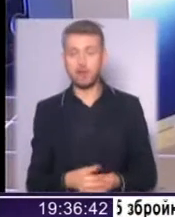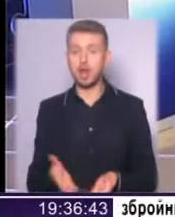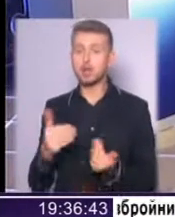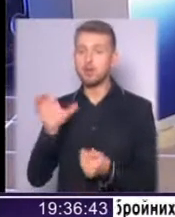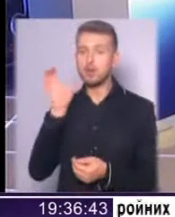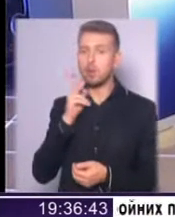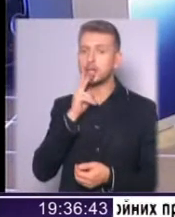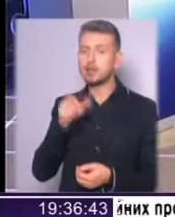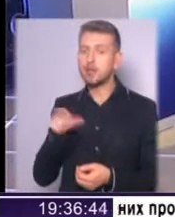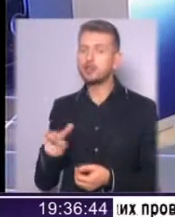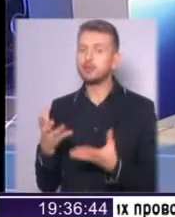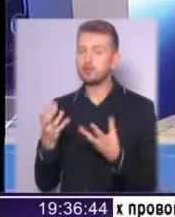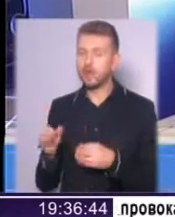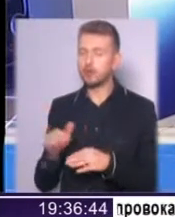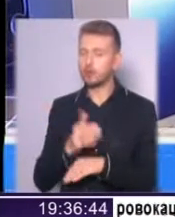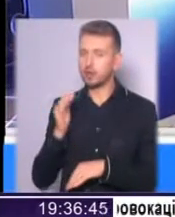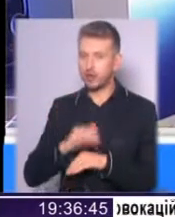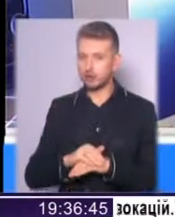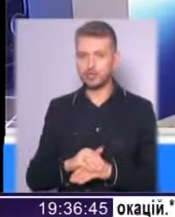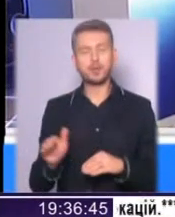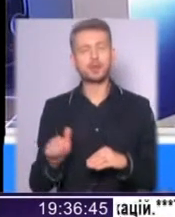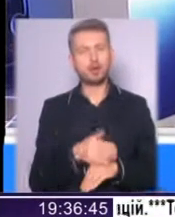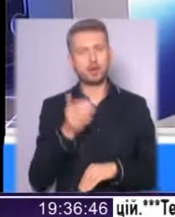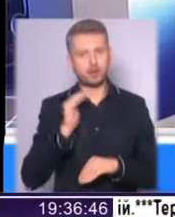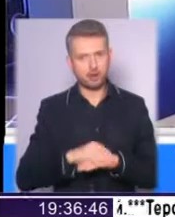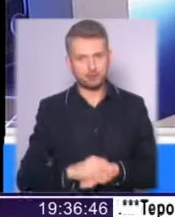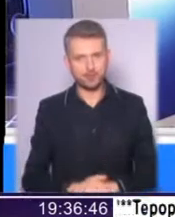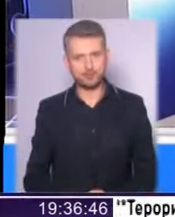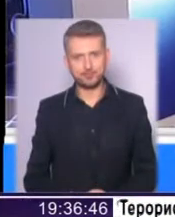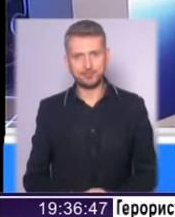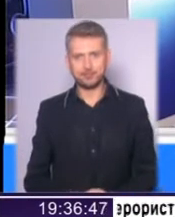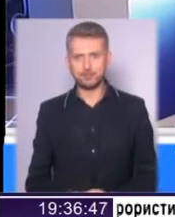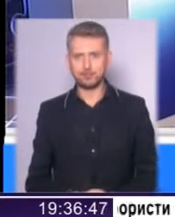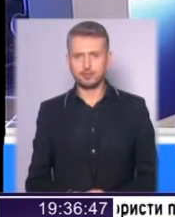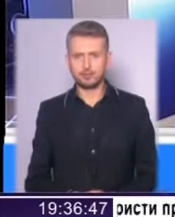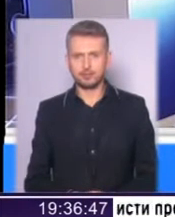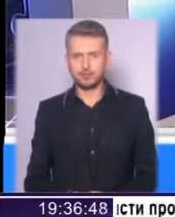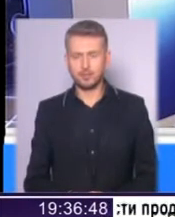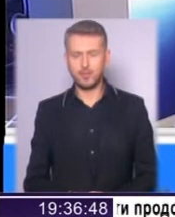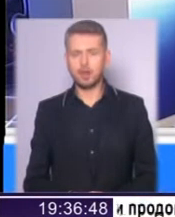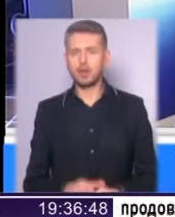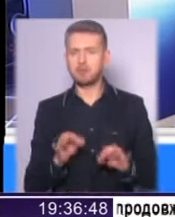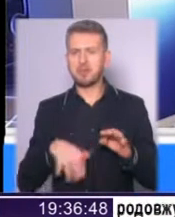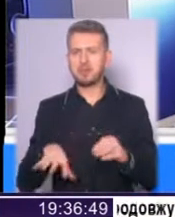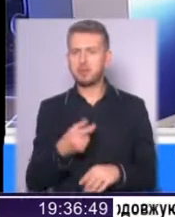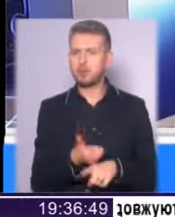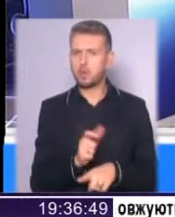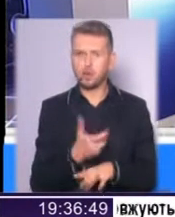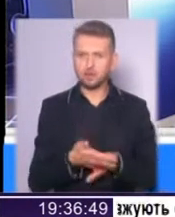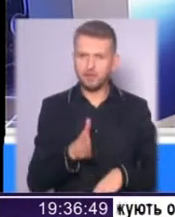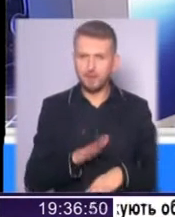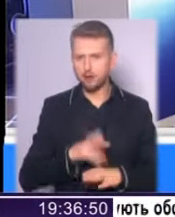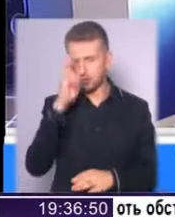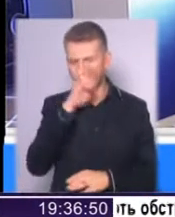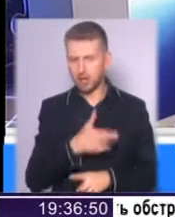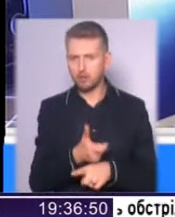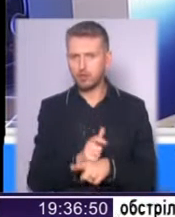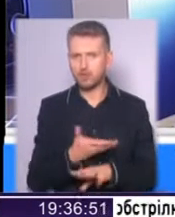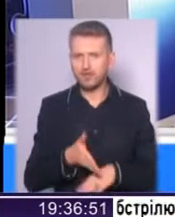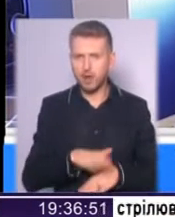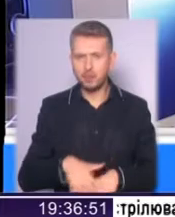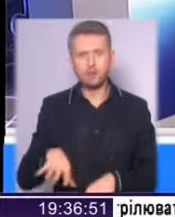дивитися сукупно. Я думаю, що, звісно, що Міністерство фінансів може детальніше дати інформацію, але те, що я, наприклад, знаю на сьогодні, що це близько